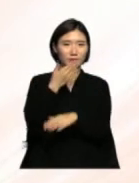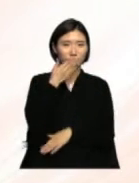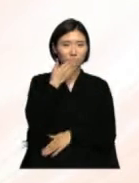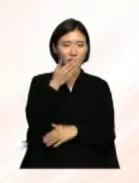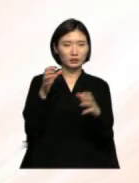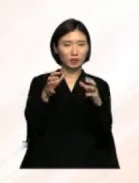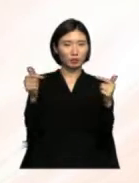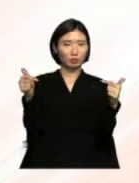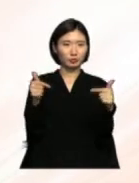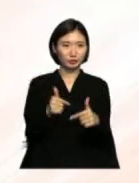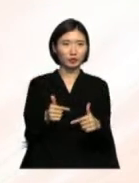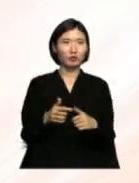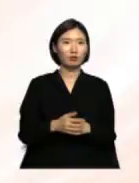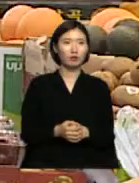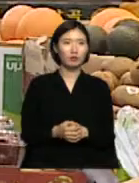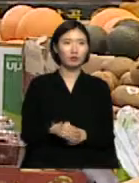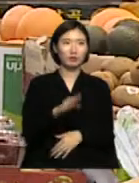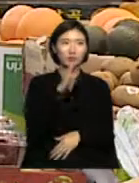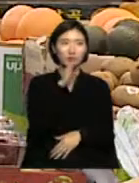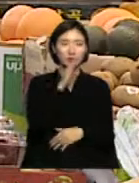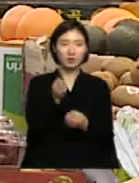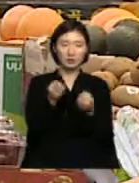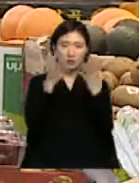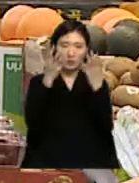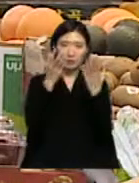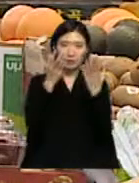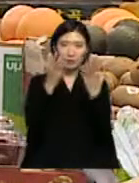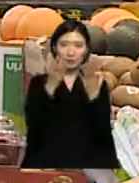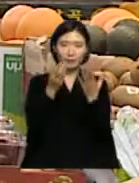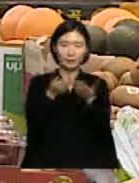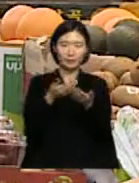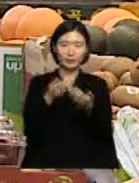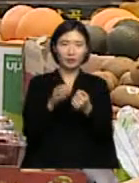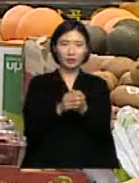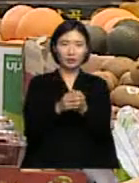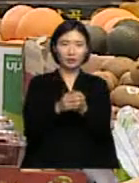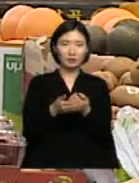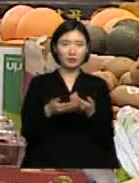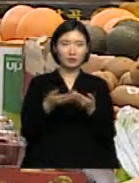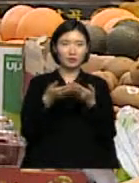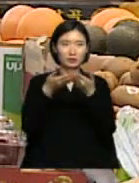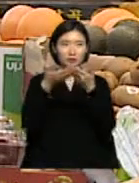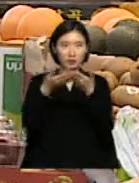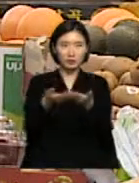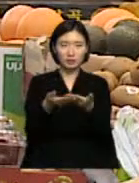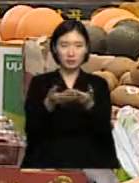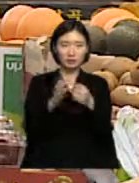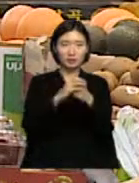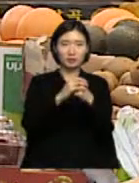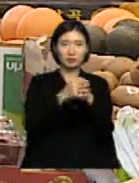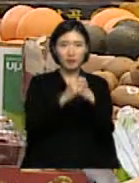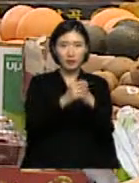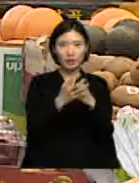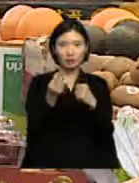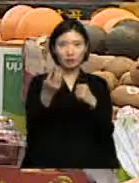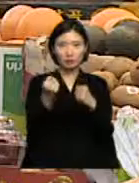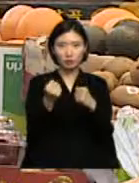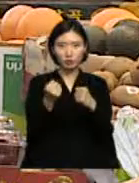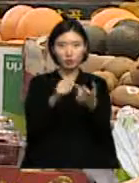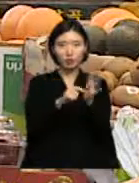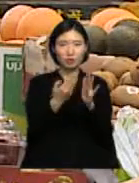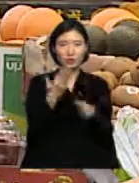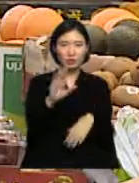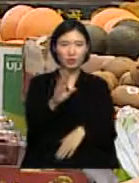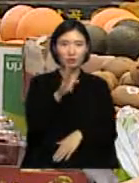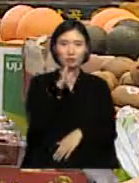양도 줄였습니다. 실제 차례상에 올라가는 그 사과나 배의 개수를 가지고 발표를 하는데 실제로 구매를 하실 때는 상자